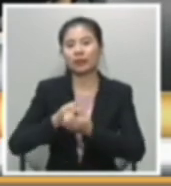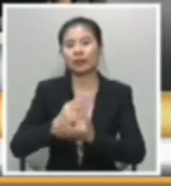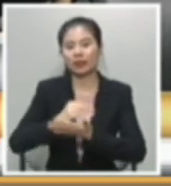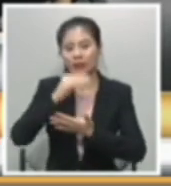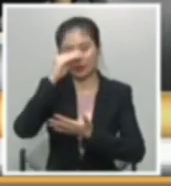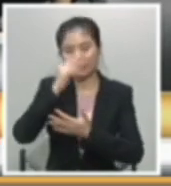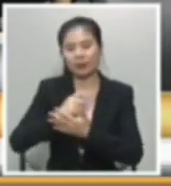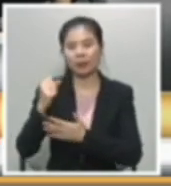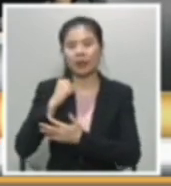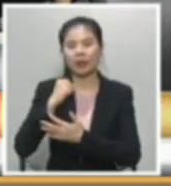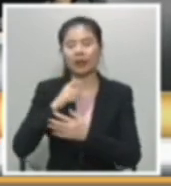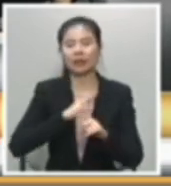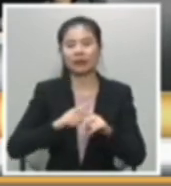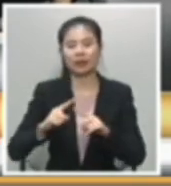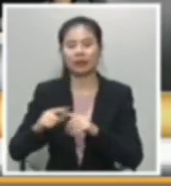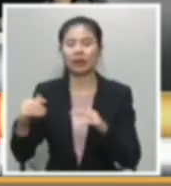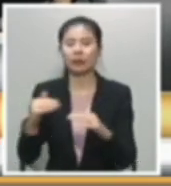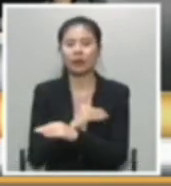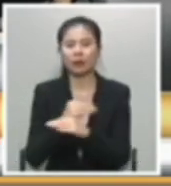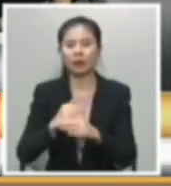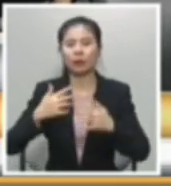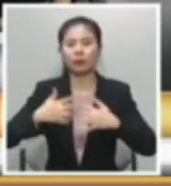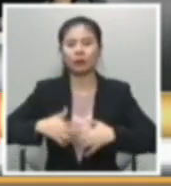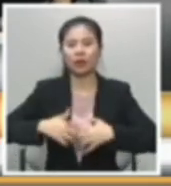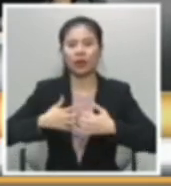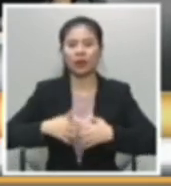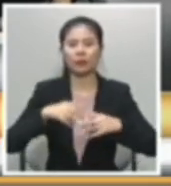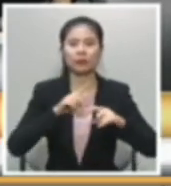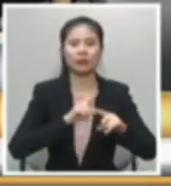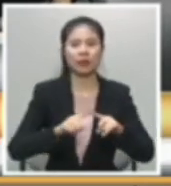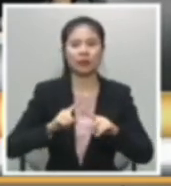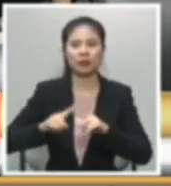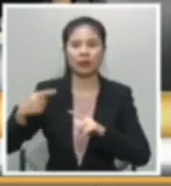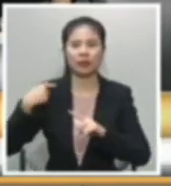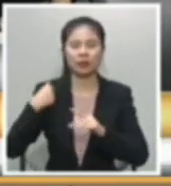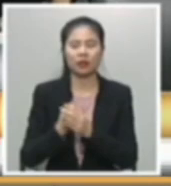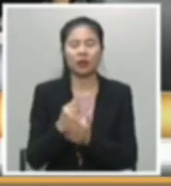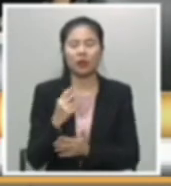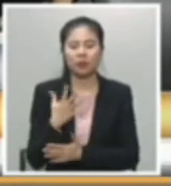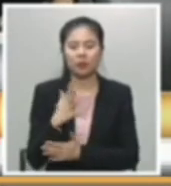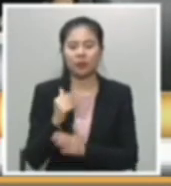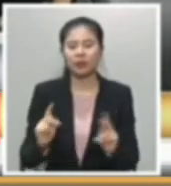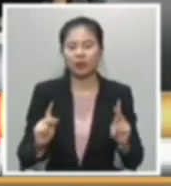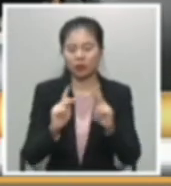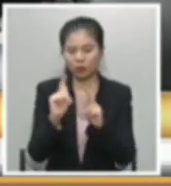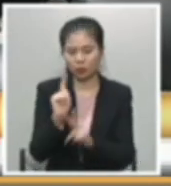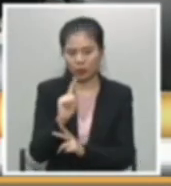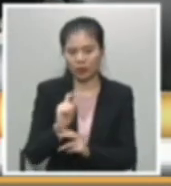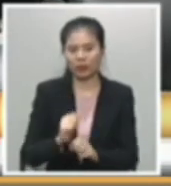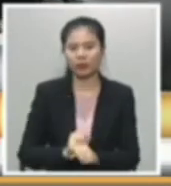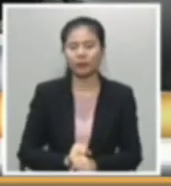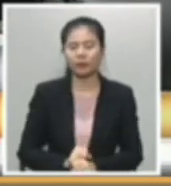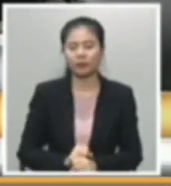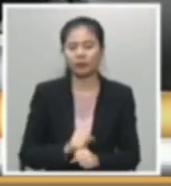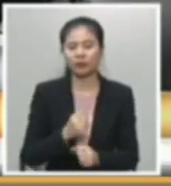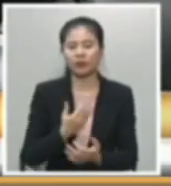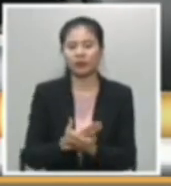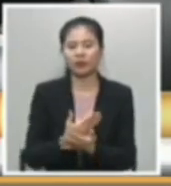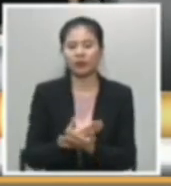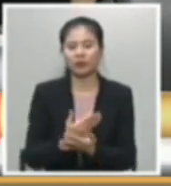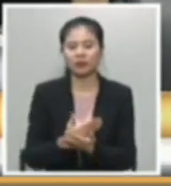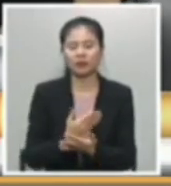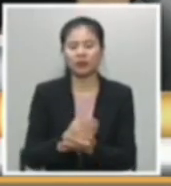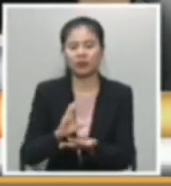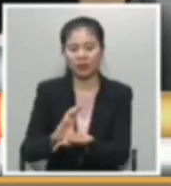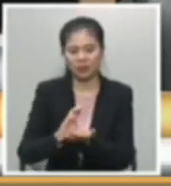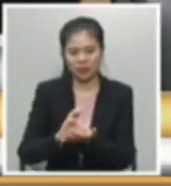านคมนาคมอุตสาหกรรมทั้งหมดนะครับไม่ได้มีกระทรวงไหนเลยที่ได้รับ